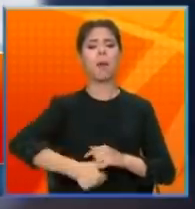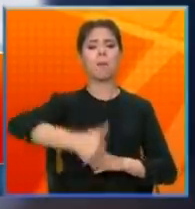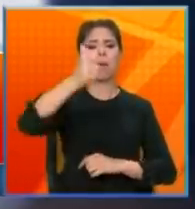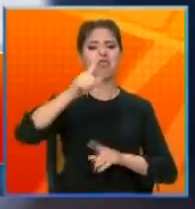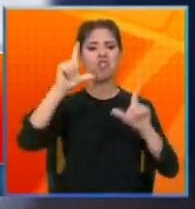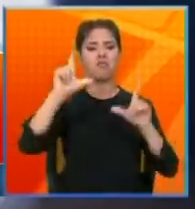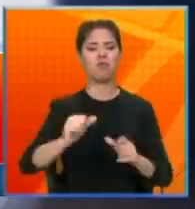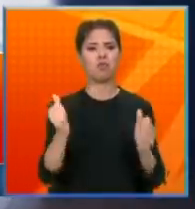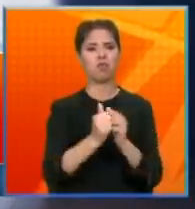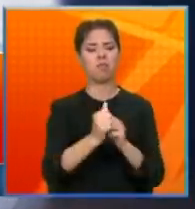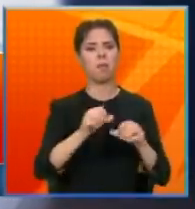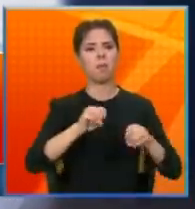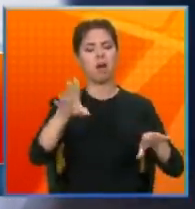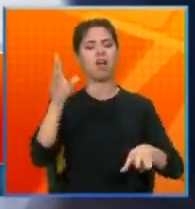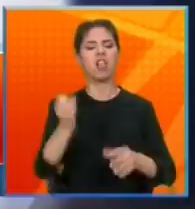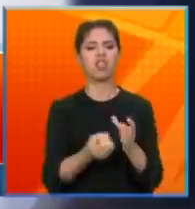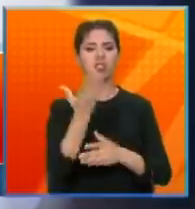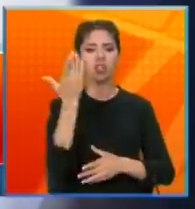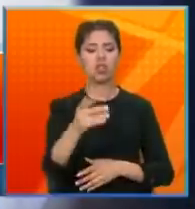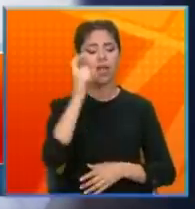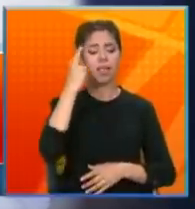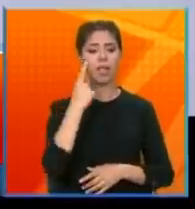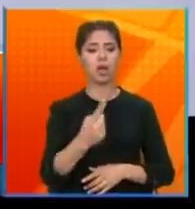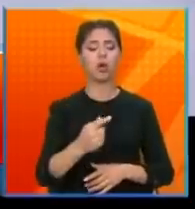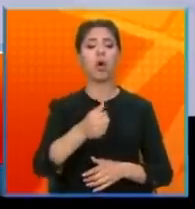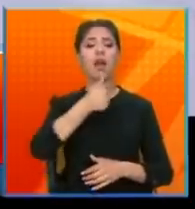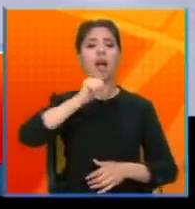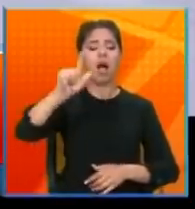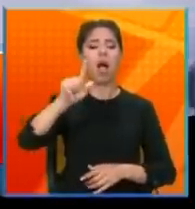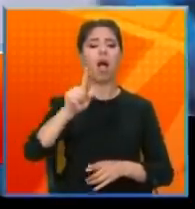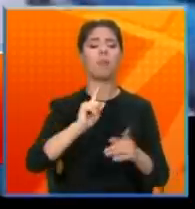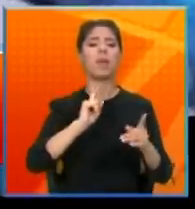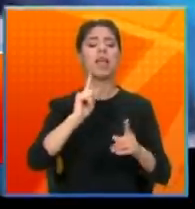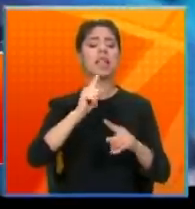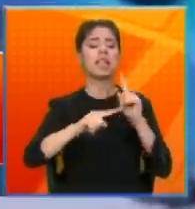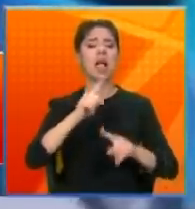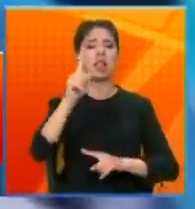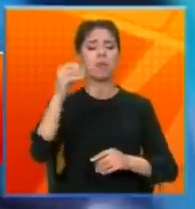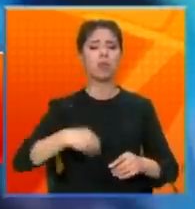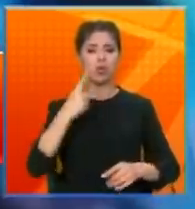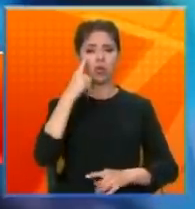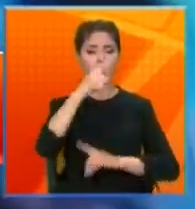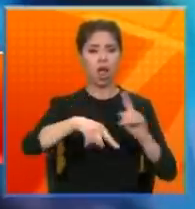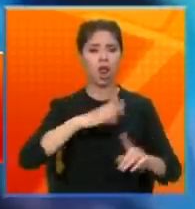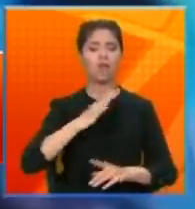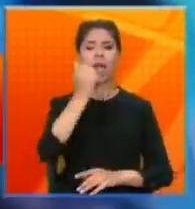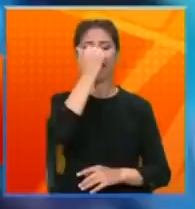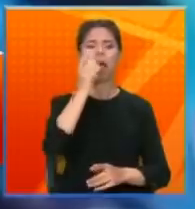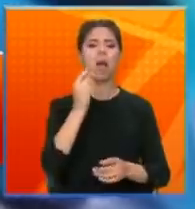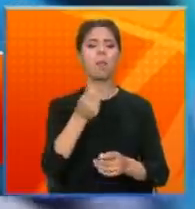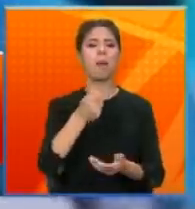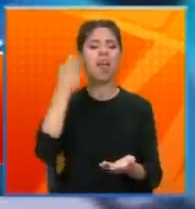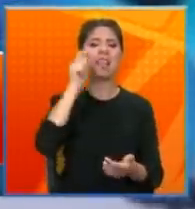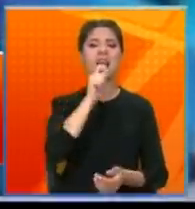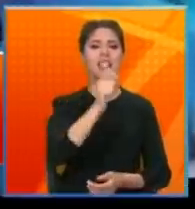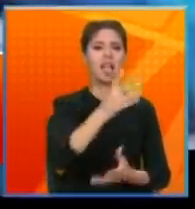Demirtaş'la fotoğrafını paylaştığı ortaya çıktı. İddia o ki ağabeyi de siyasi bir suçtan aranıyordu. Erhan Açıkyüz kan parası teklif etti